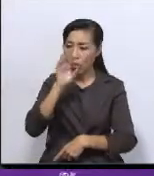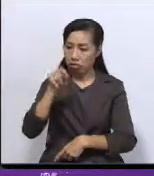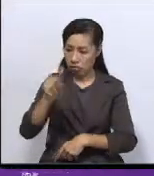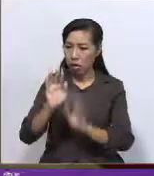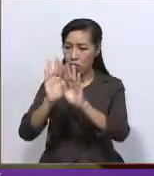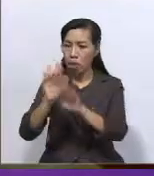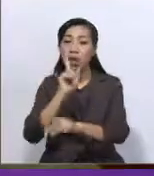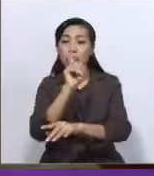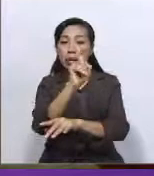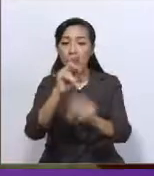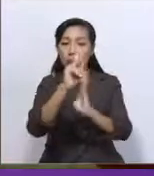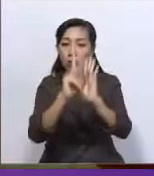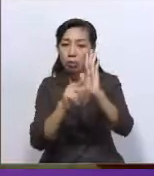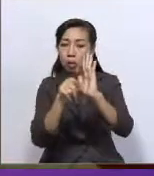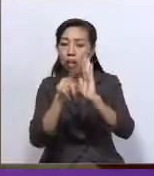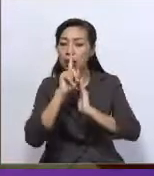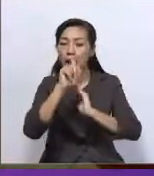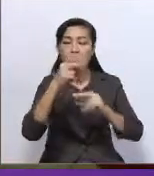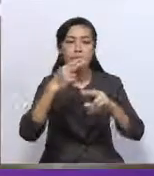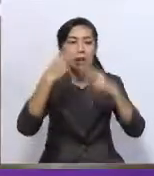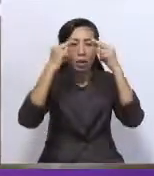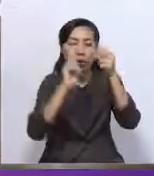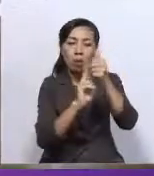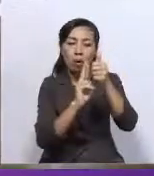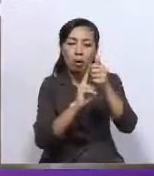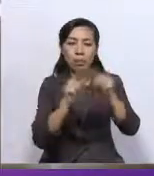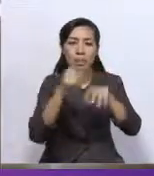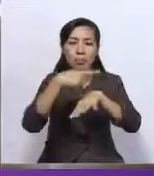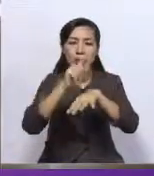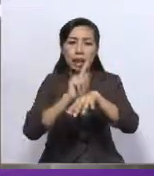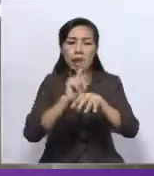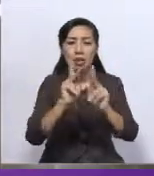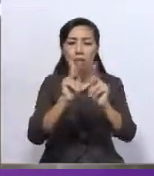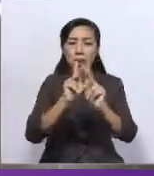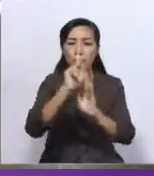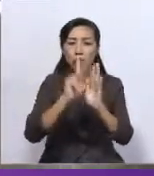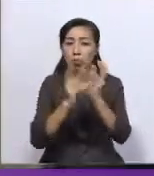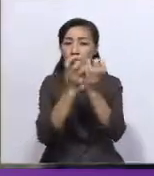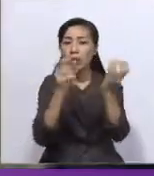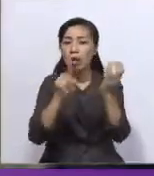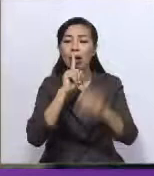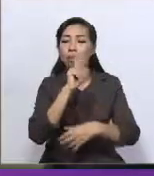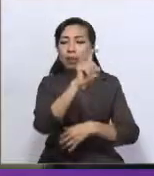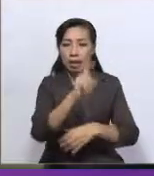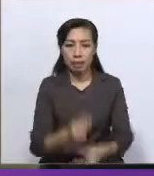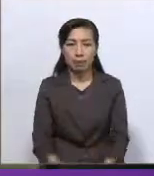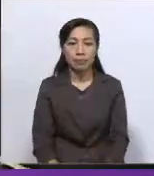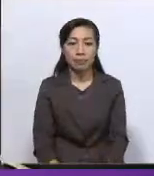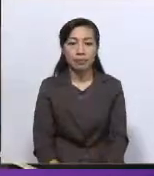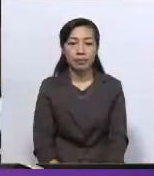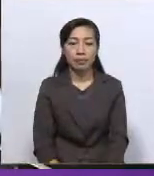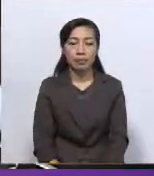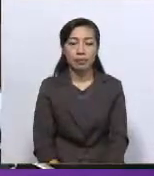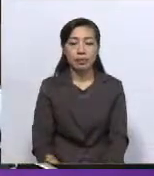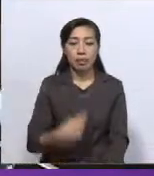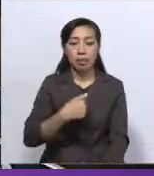ถามความเห็นข้อกฎหมายจากนายมีชัยรุจพันธ์ประธานคณะกรรมการร่างรัฐธรรมนูญก่อนค่ะ คือใน